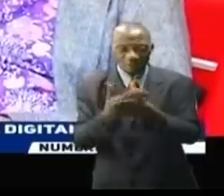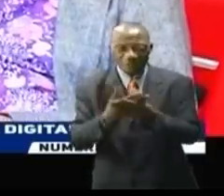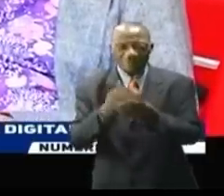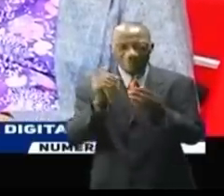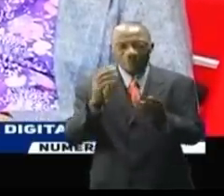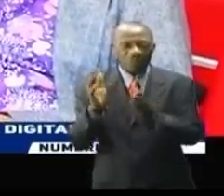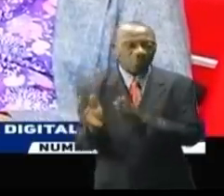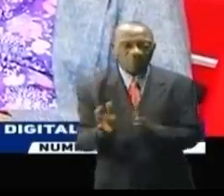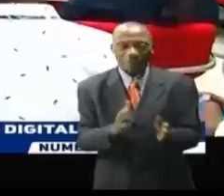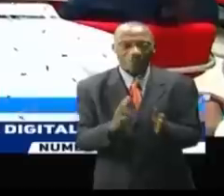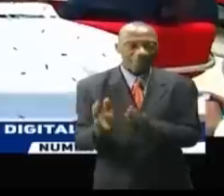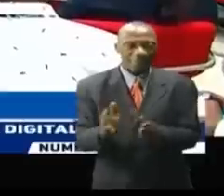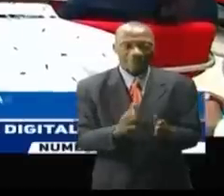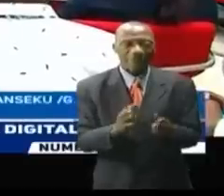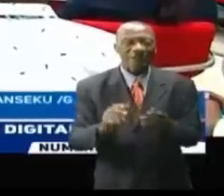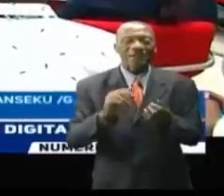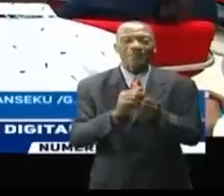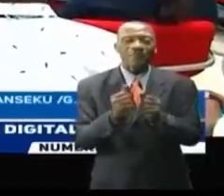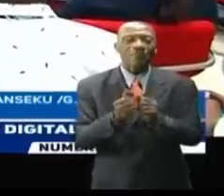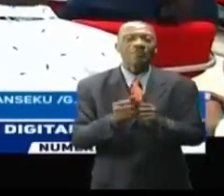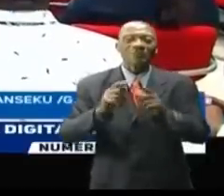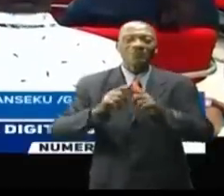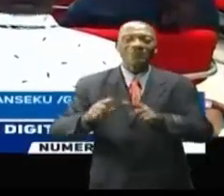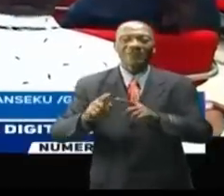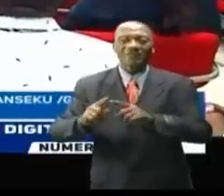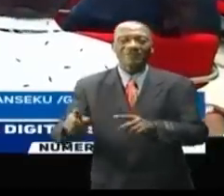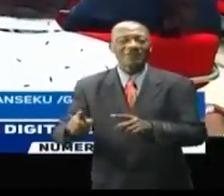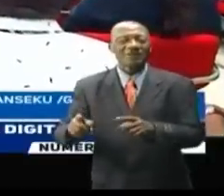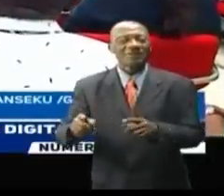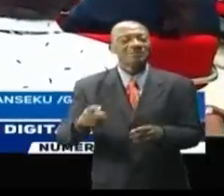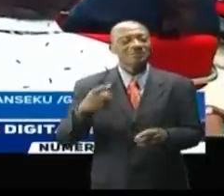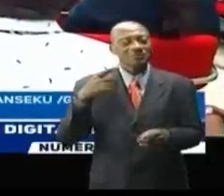la digitalisation des services publics ou l'administration, qui est une